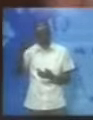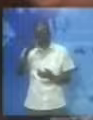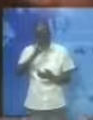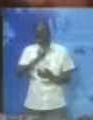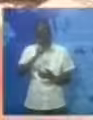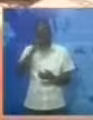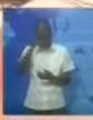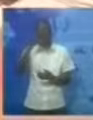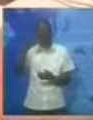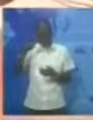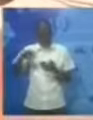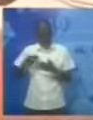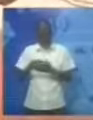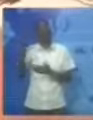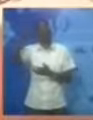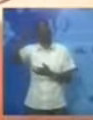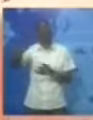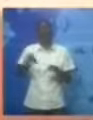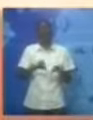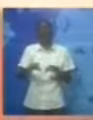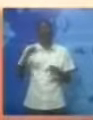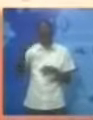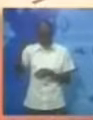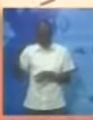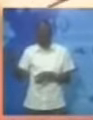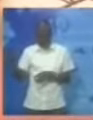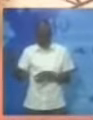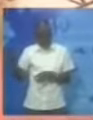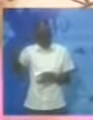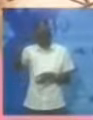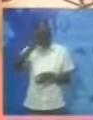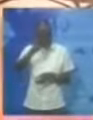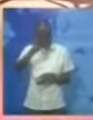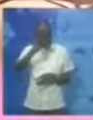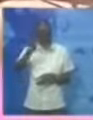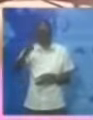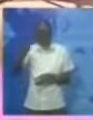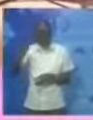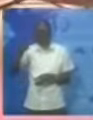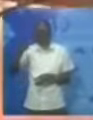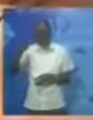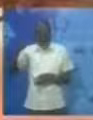album, enregistré au Burkina Faso à Sidonie Productions.